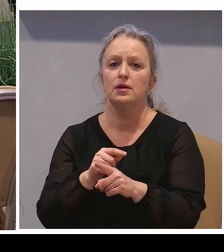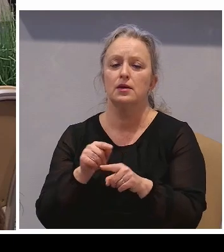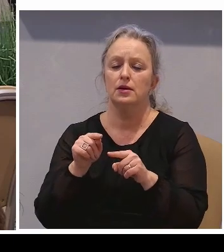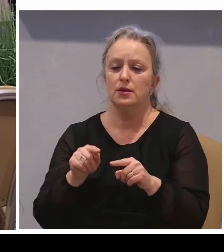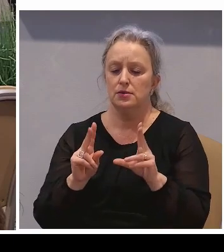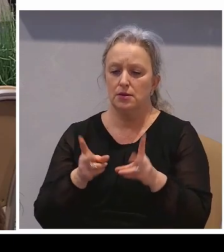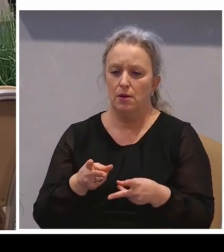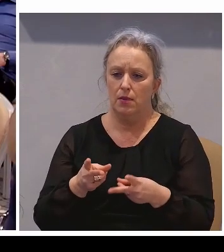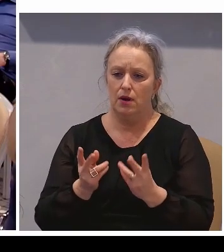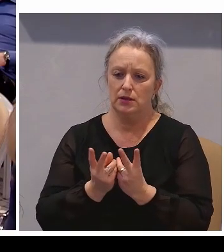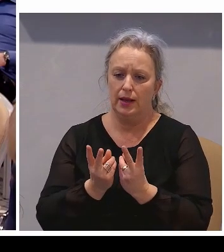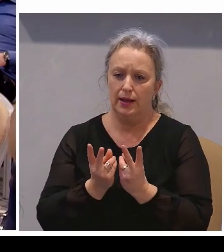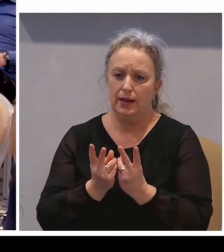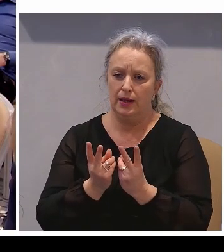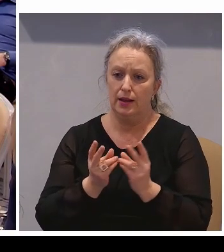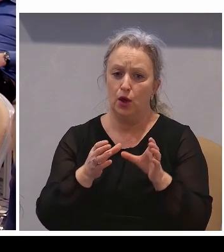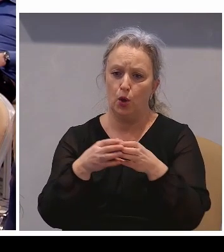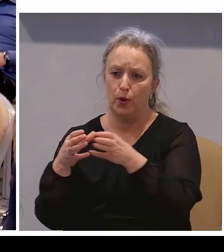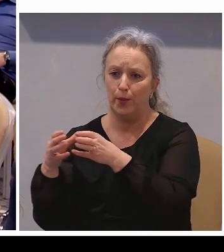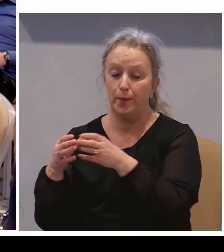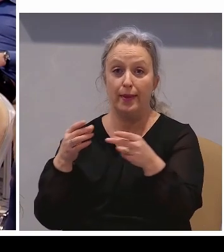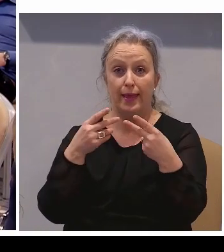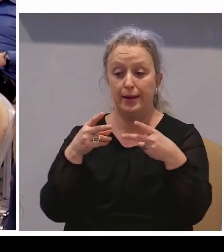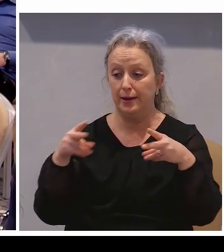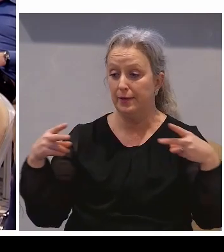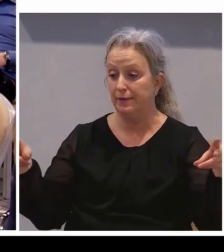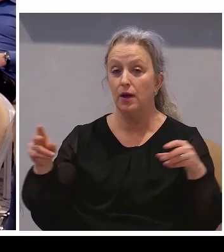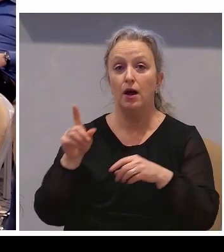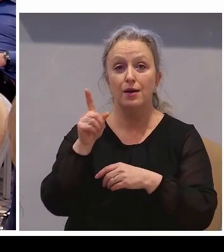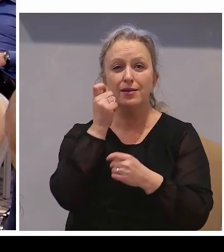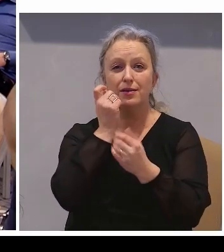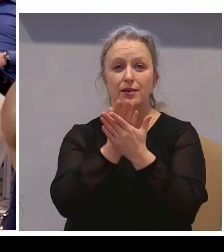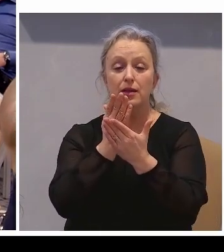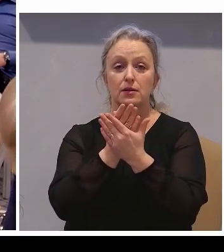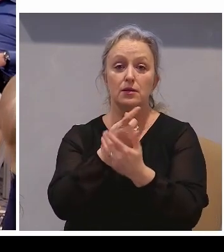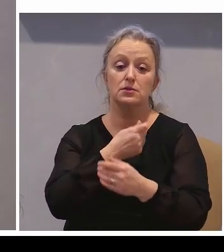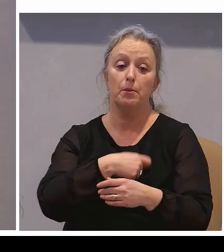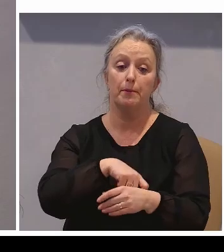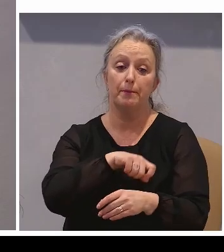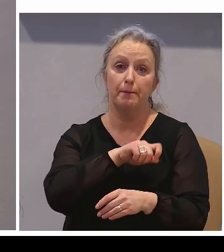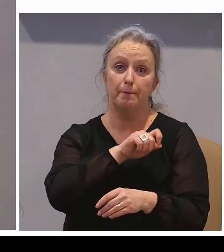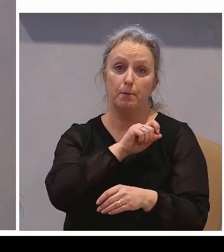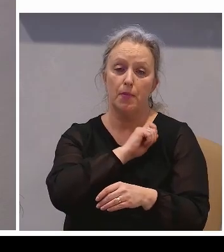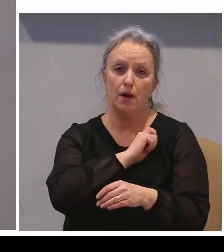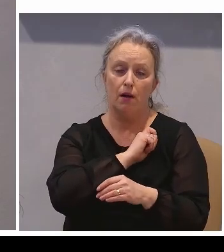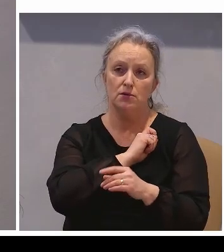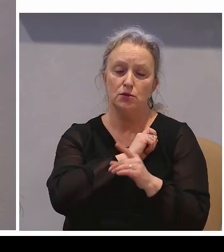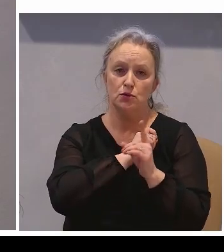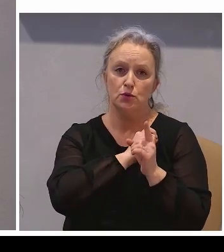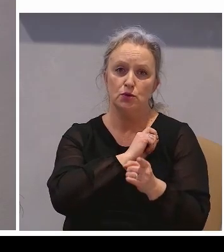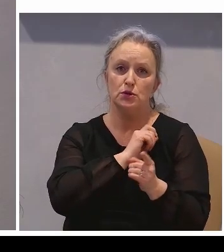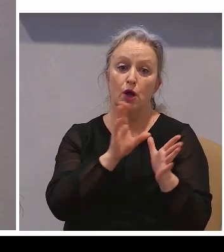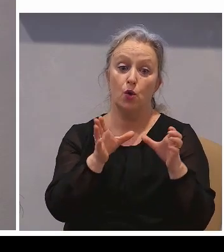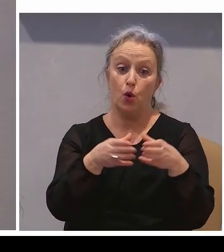initiate glucocorticosteroid treatment, but when do we end it? This varies by